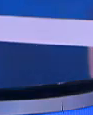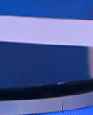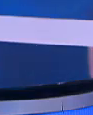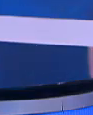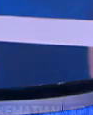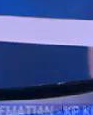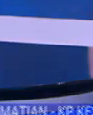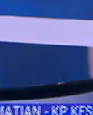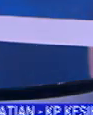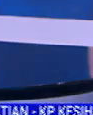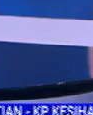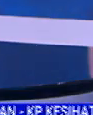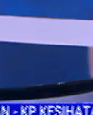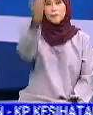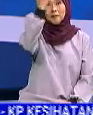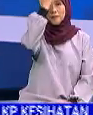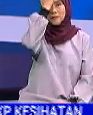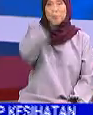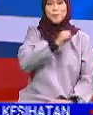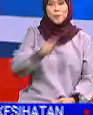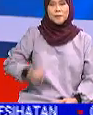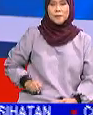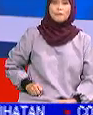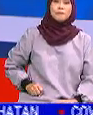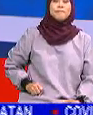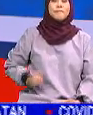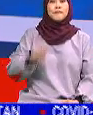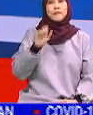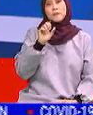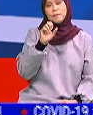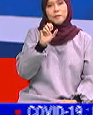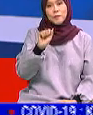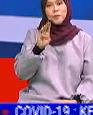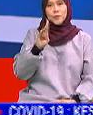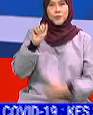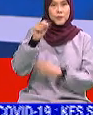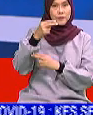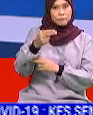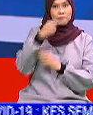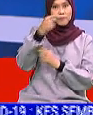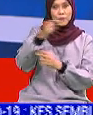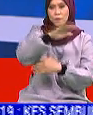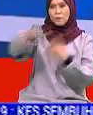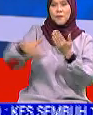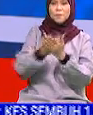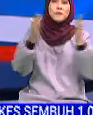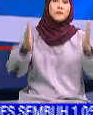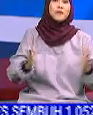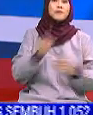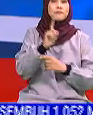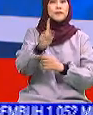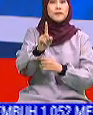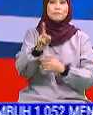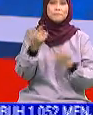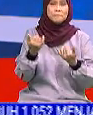Hai Yang dibeton Agung Al Sultan Abdullah riayatul Zainal Mustafa Billah Shah menyuruh seluruh umat Islam untuk mengawetkan